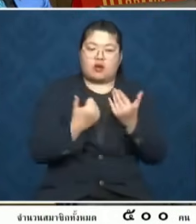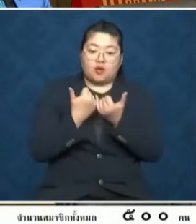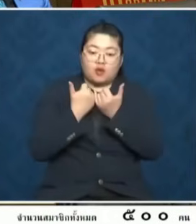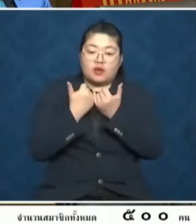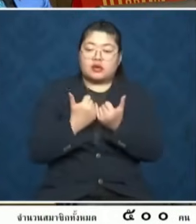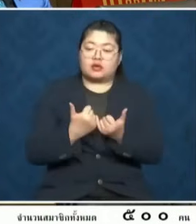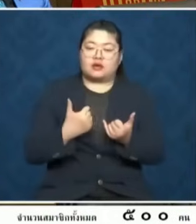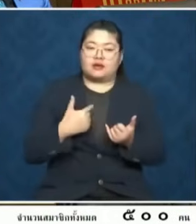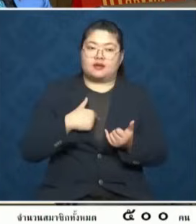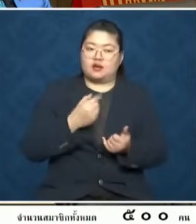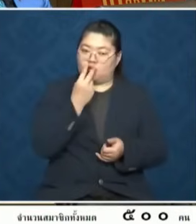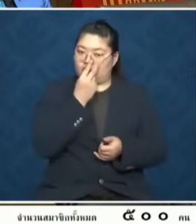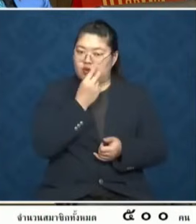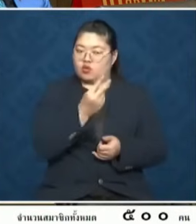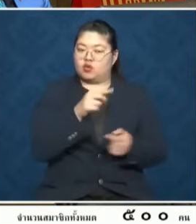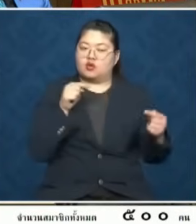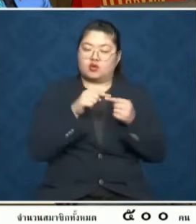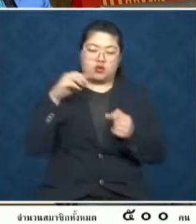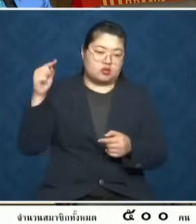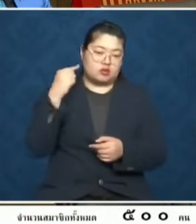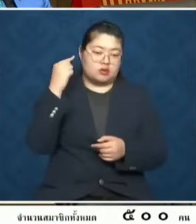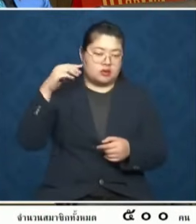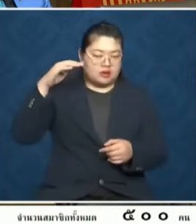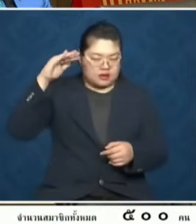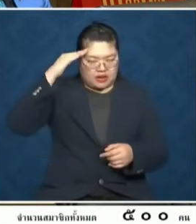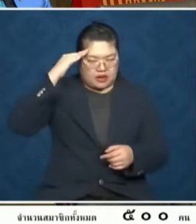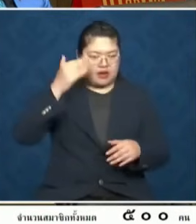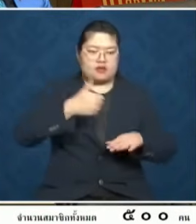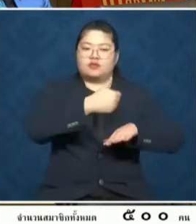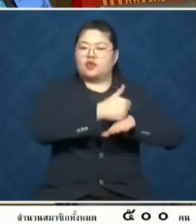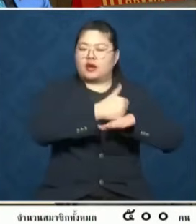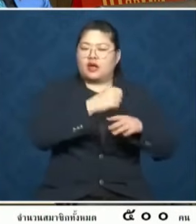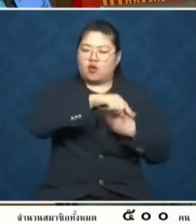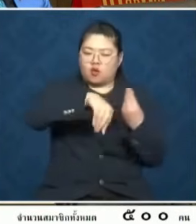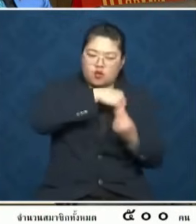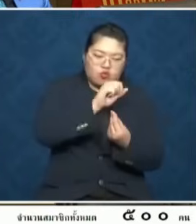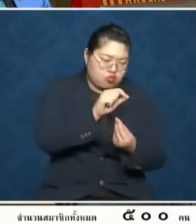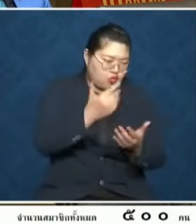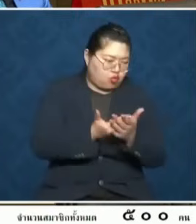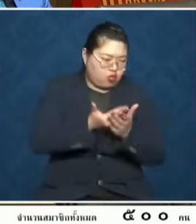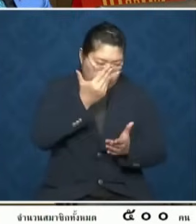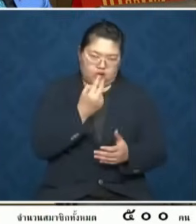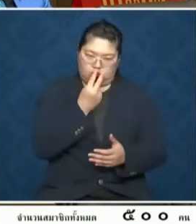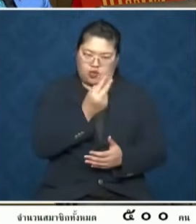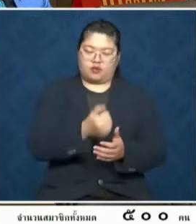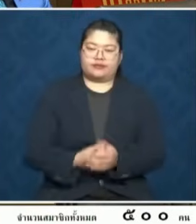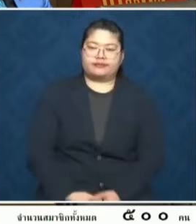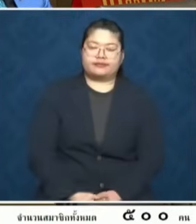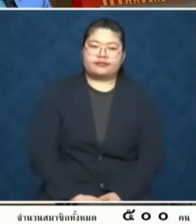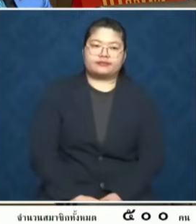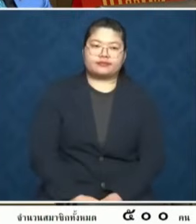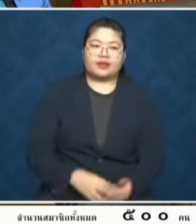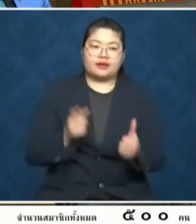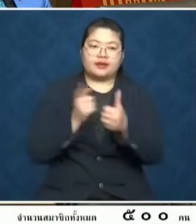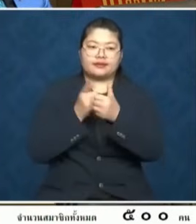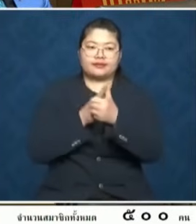ท่านค่ะไปทัวร์อาณาจักรธุรกิจของกองทัพขุมทรัพย์ทหารเส้นทางเศรษฐีของนายพลไปด้วยกันค่ะเส้นทาง